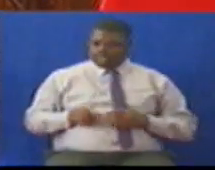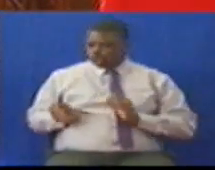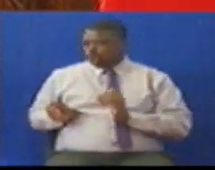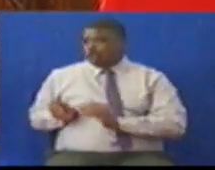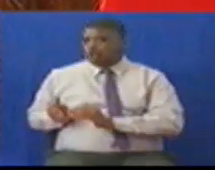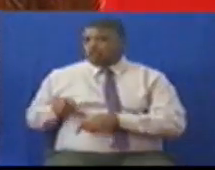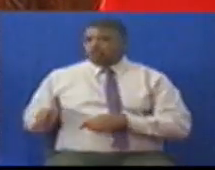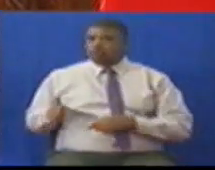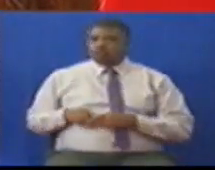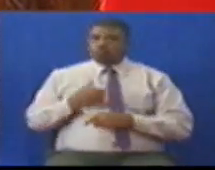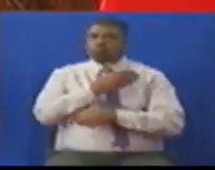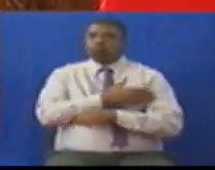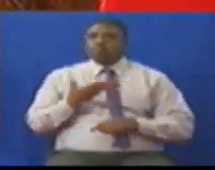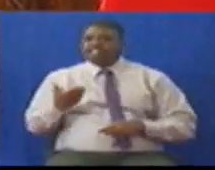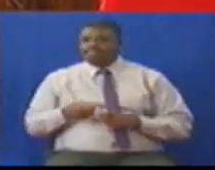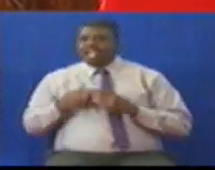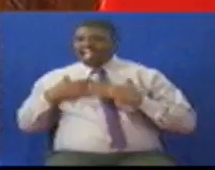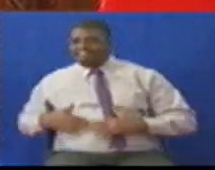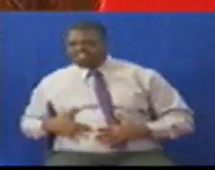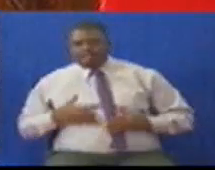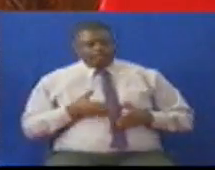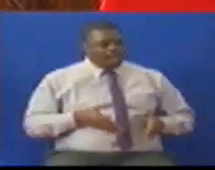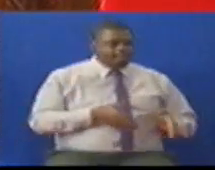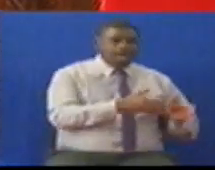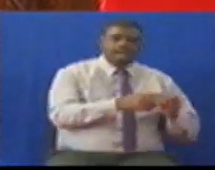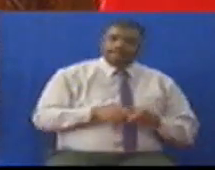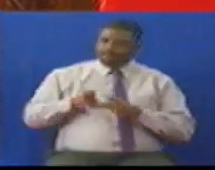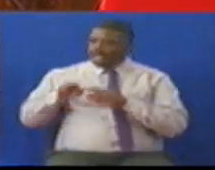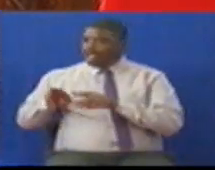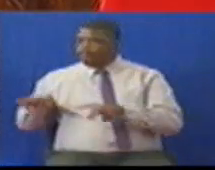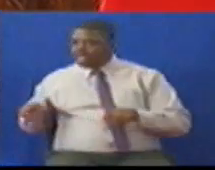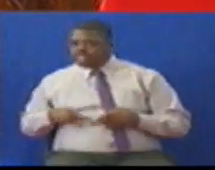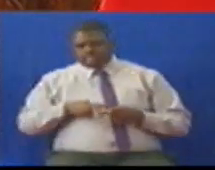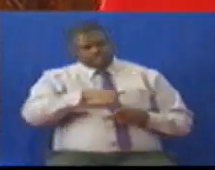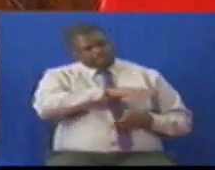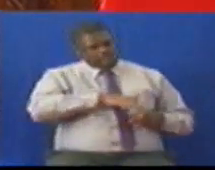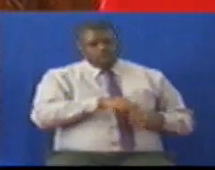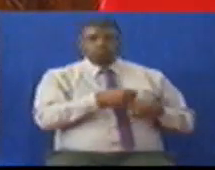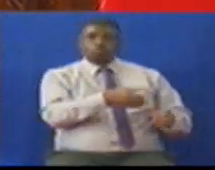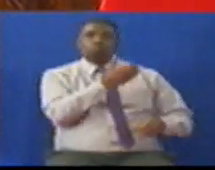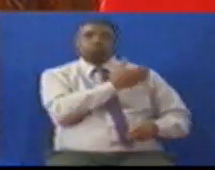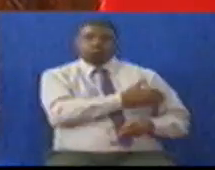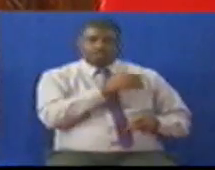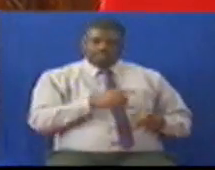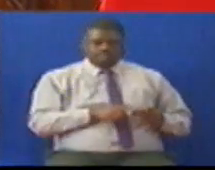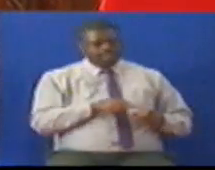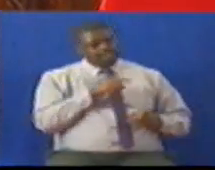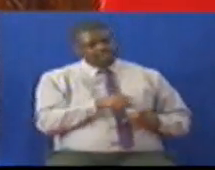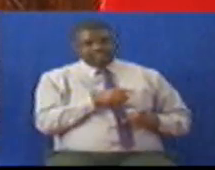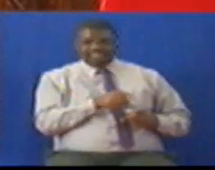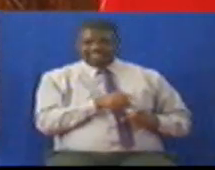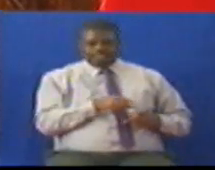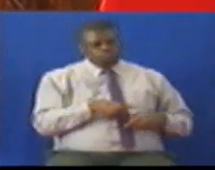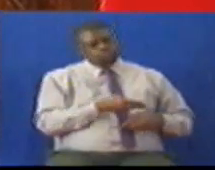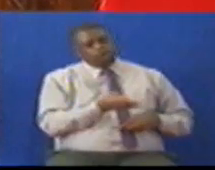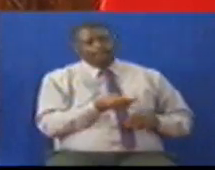inagusa sana huduma za jamii, afya, barabara, mahakamani, maeneo mengi ya kutoa huduma ambapo inabidi kutoa pesa